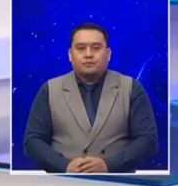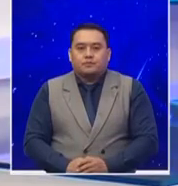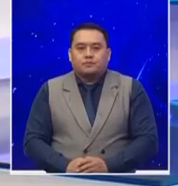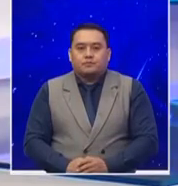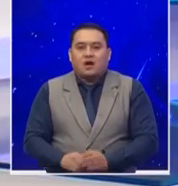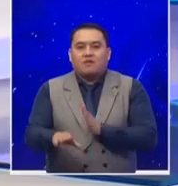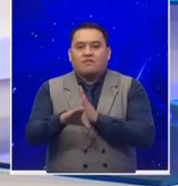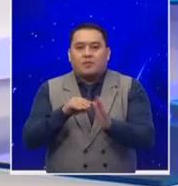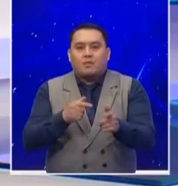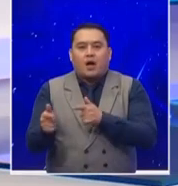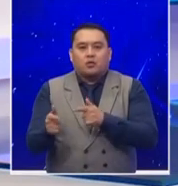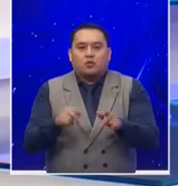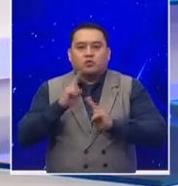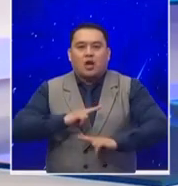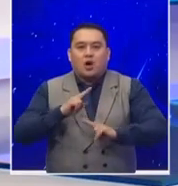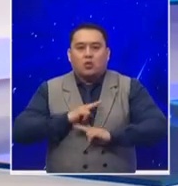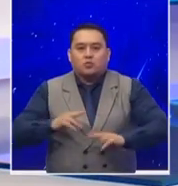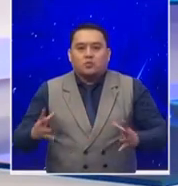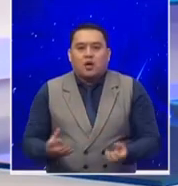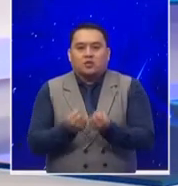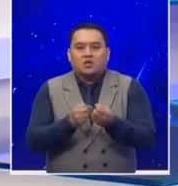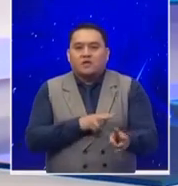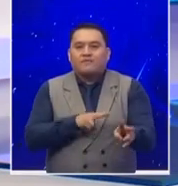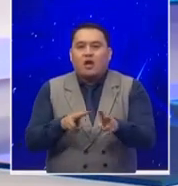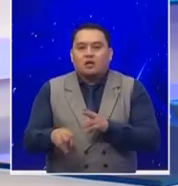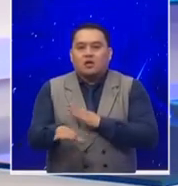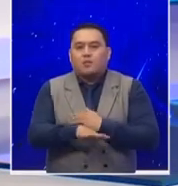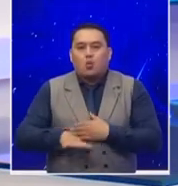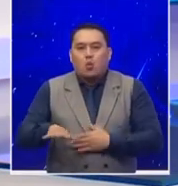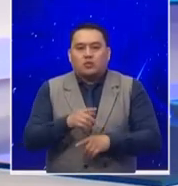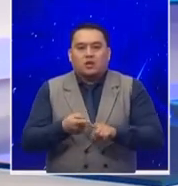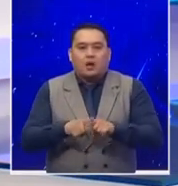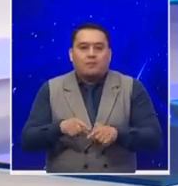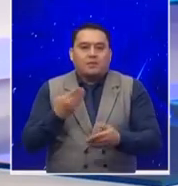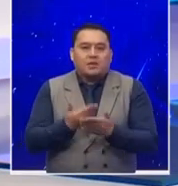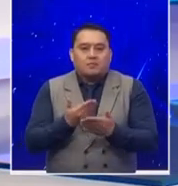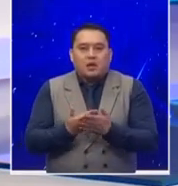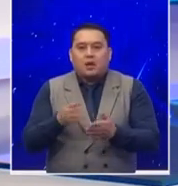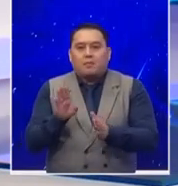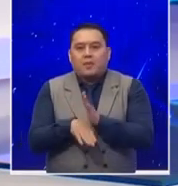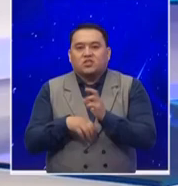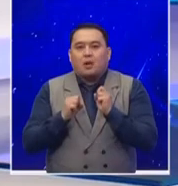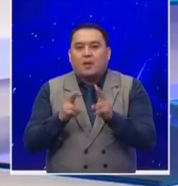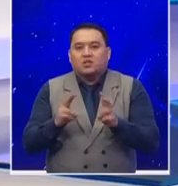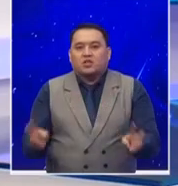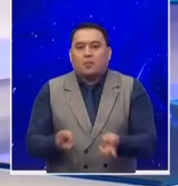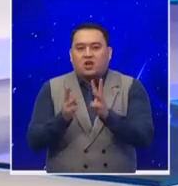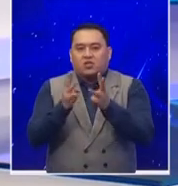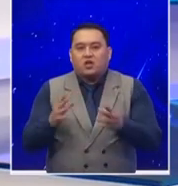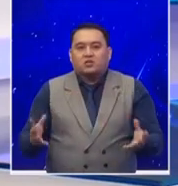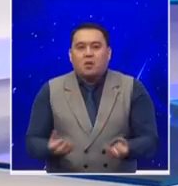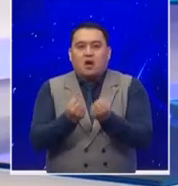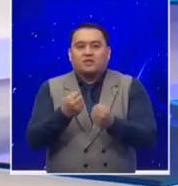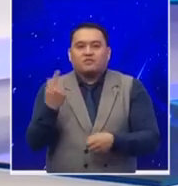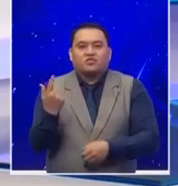К выборам готовы. Сотрудники ДЧС региона инспектировали избирательные пункты на предмет соблюдения пожарной безопасности. Спасатели в